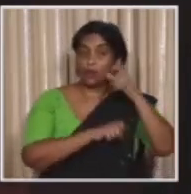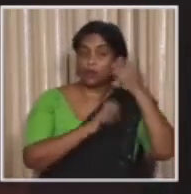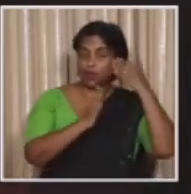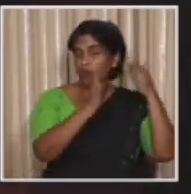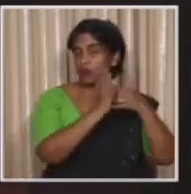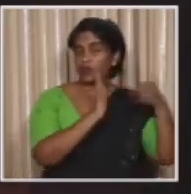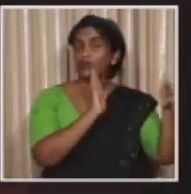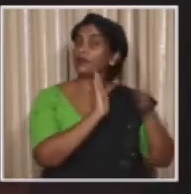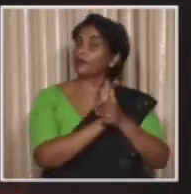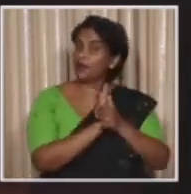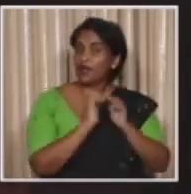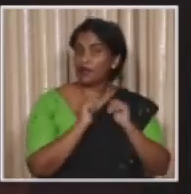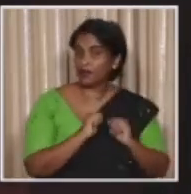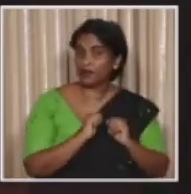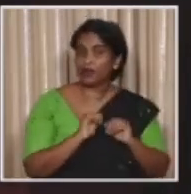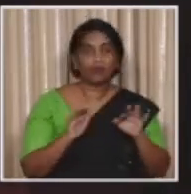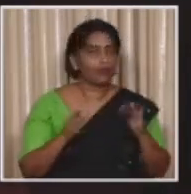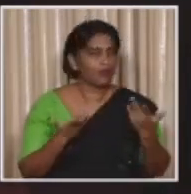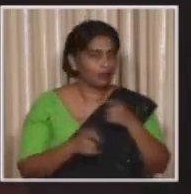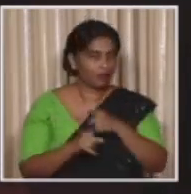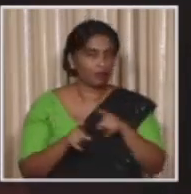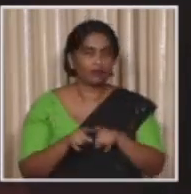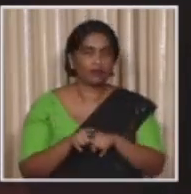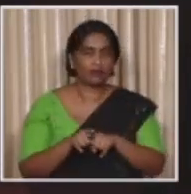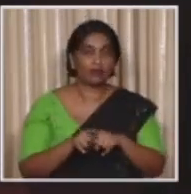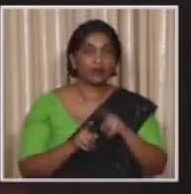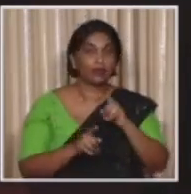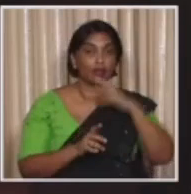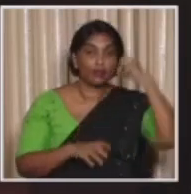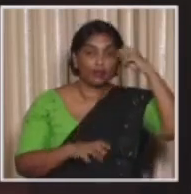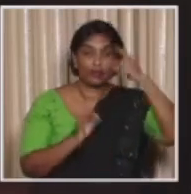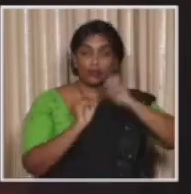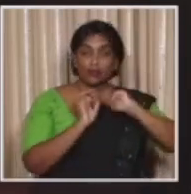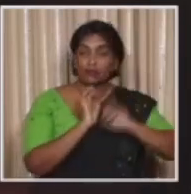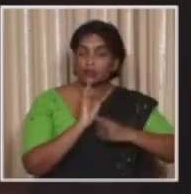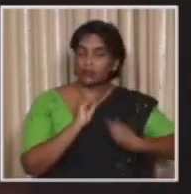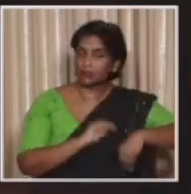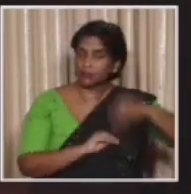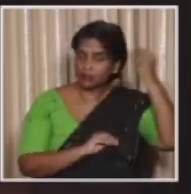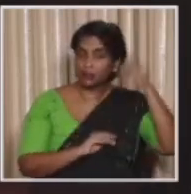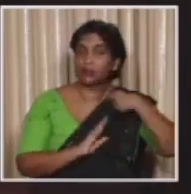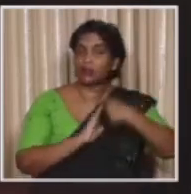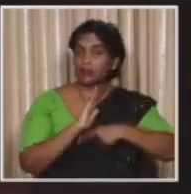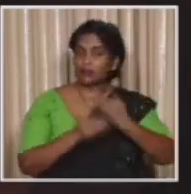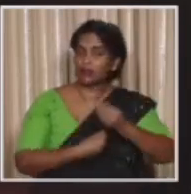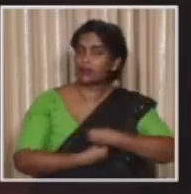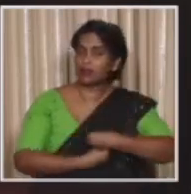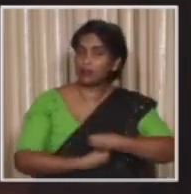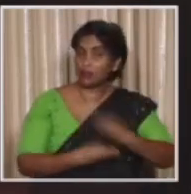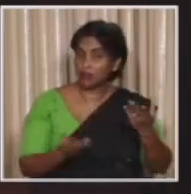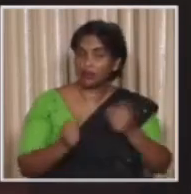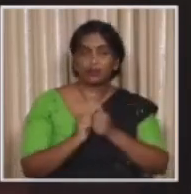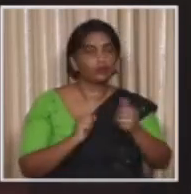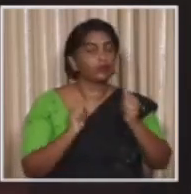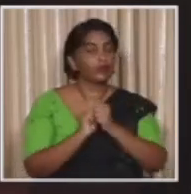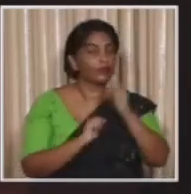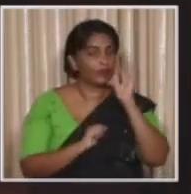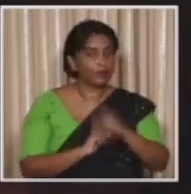එක්ක හිටගත්තේ එහෙම නැතුව අධික විදුලි බිලක් දාලා මේ රට විනාශ කරන්නට කටයුතු